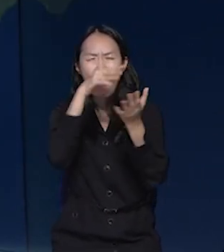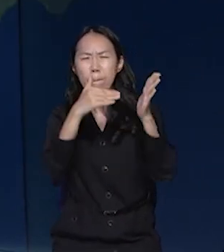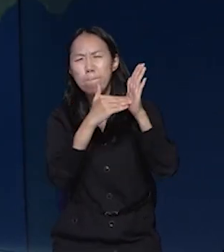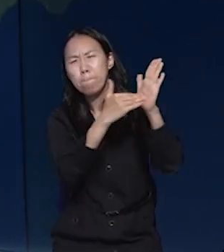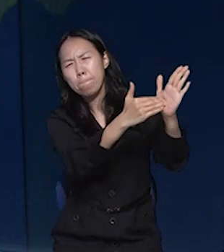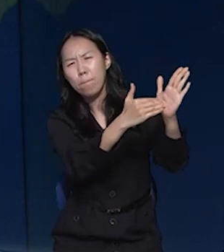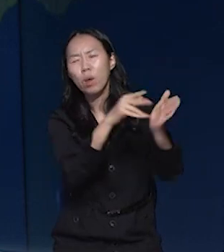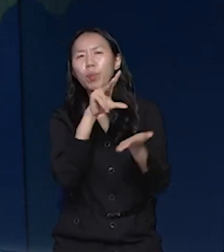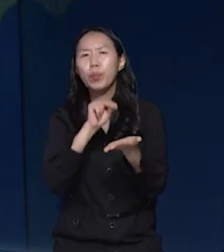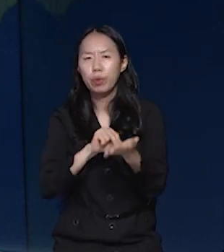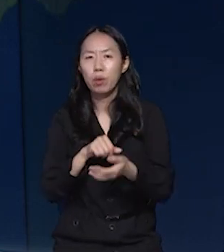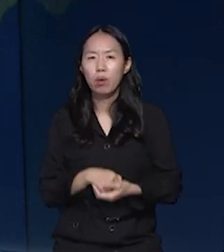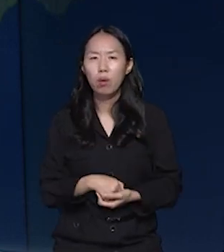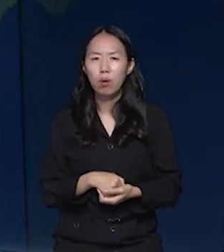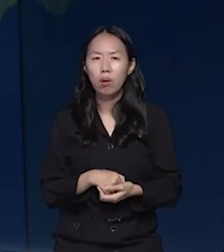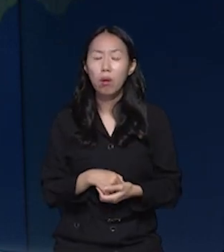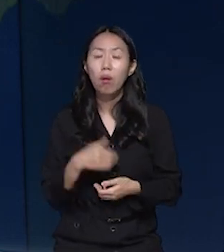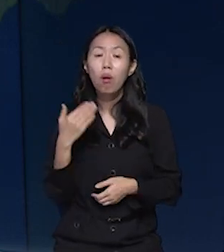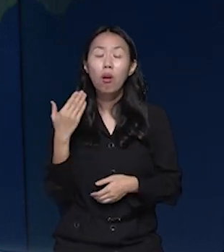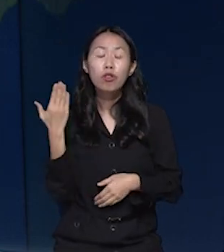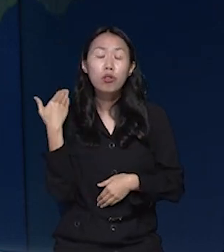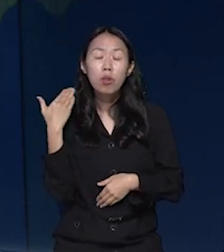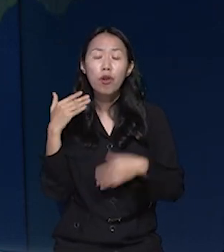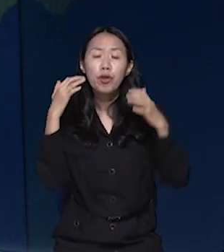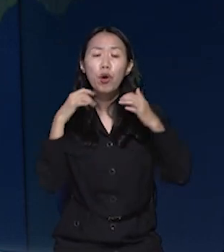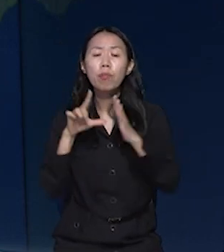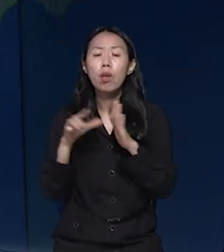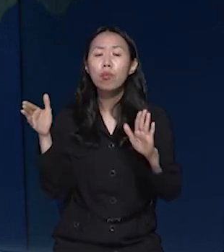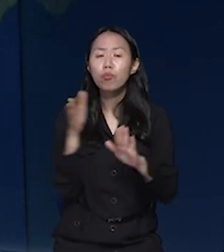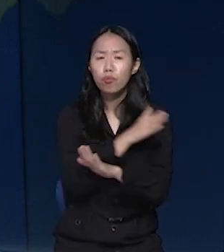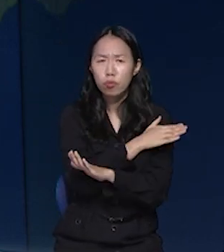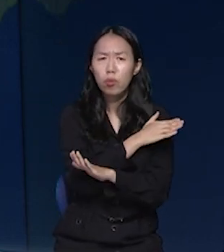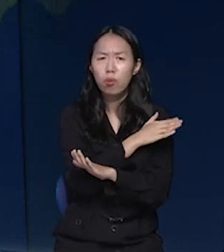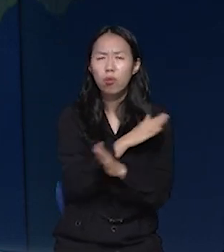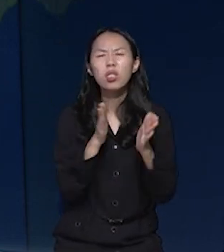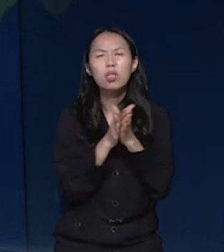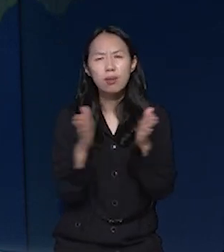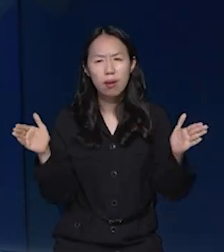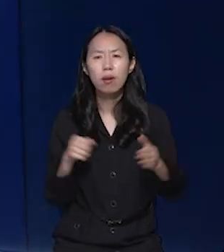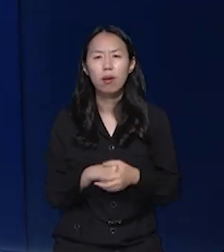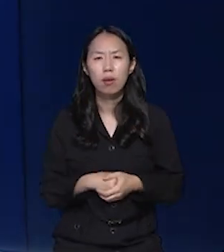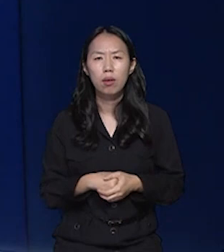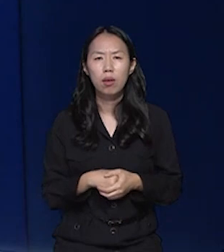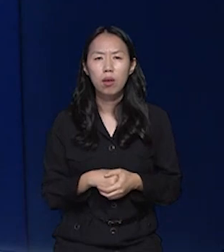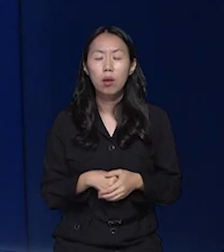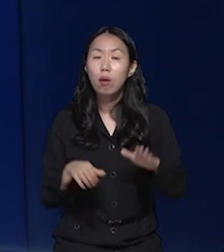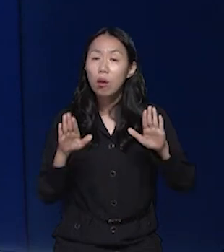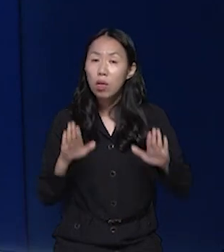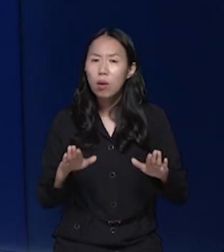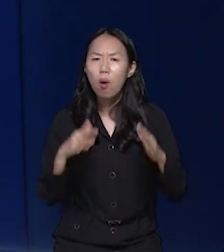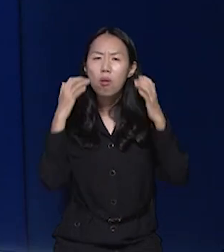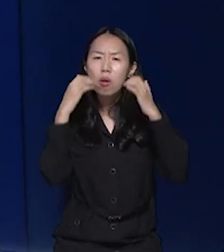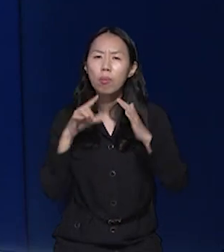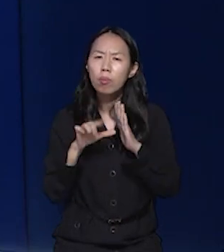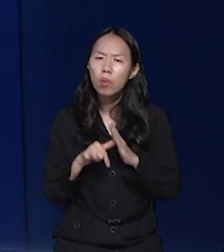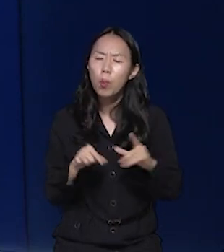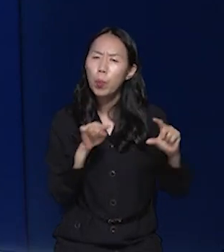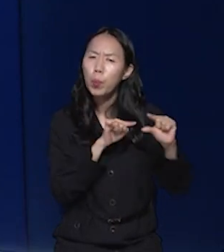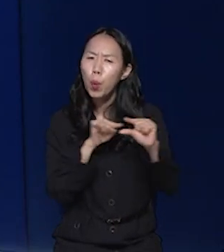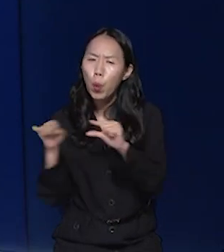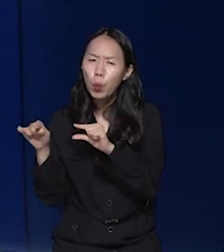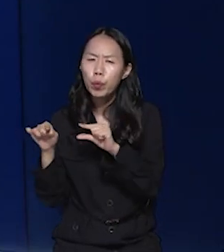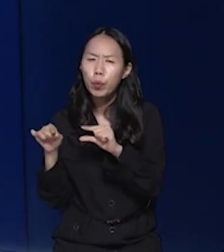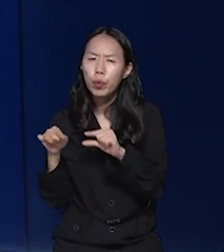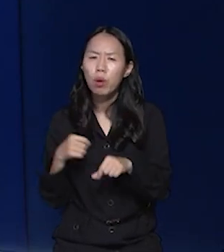보입니다 이런 현상은 지난 여름부터 최근까지 지속적으로 나타났습니다 올해 여름 광주화 전남 평균 기온은